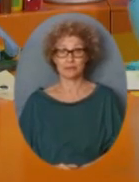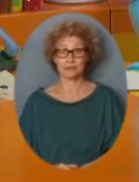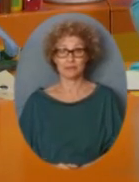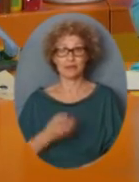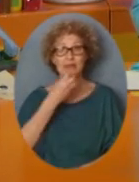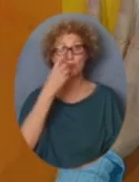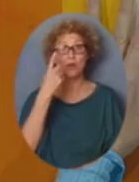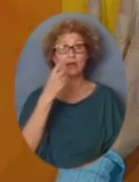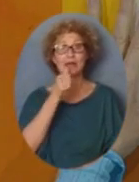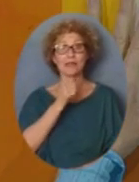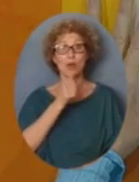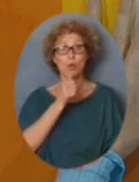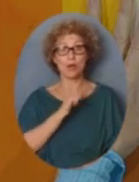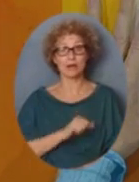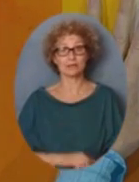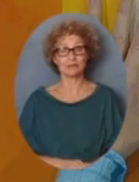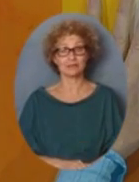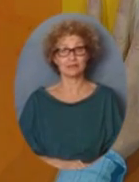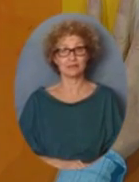תפוח אחד ירוק.